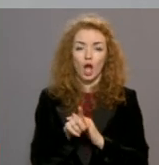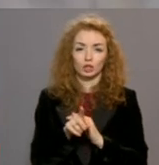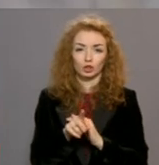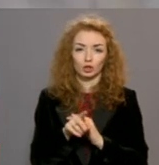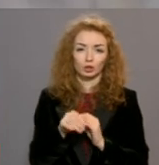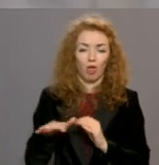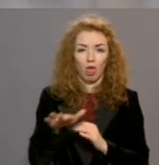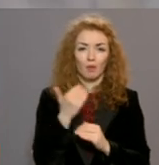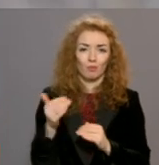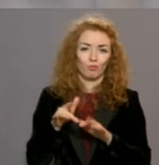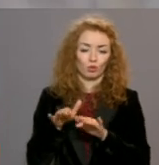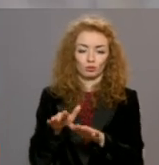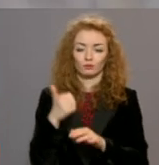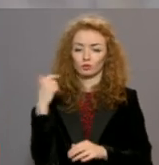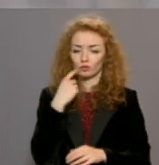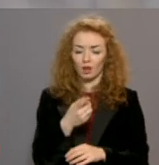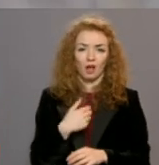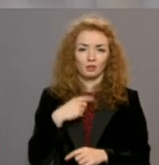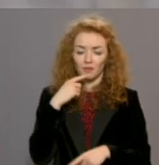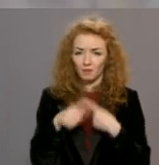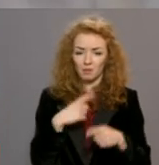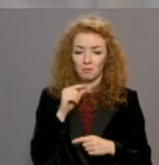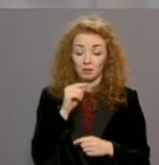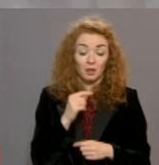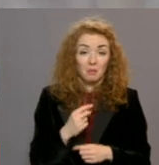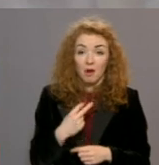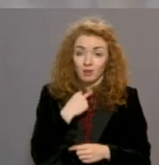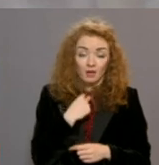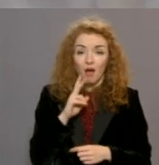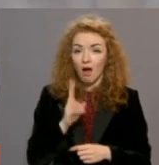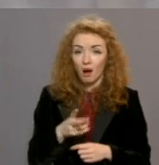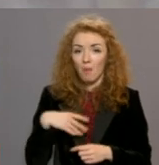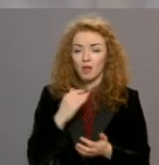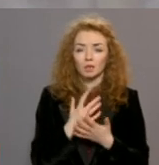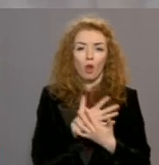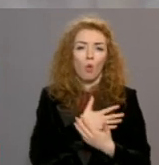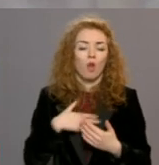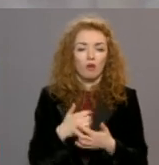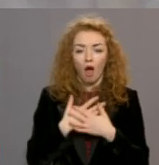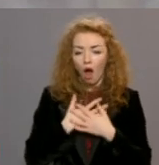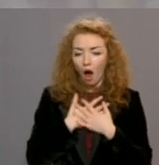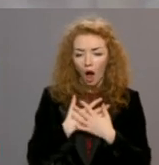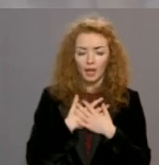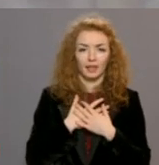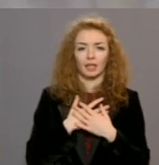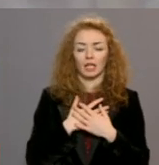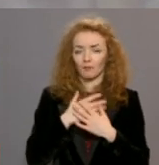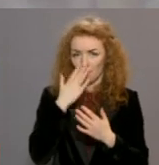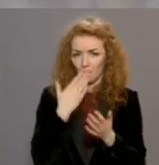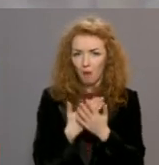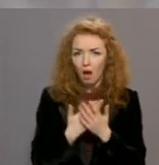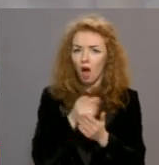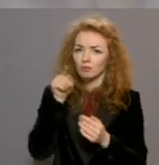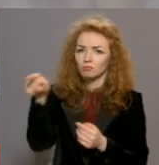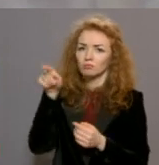procesos. Man vienmēr ir fascinējis tas, ka mēs esam tik šausmīgi aktīvi, norādot to, kas ir